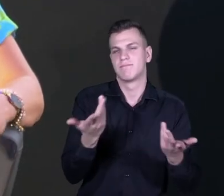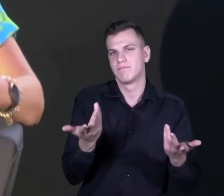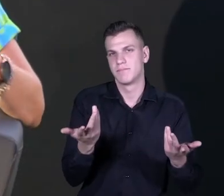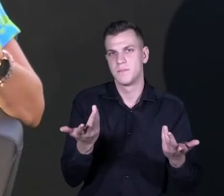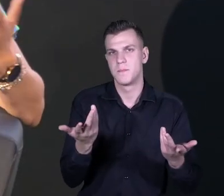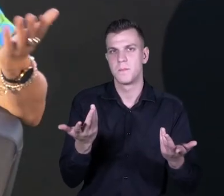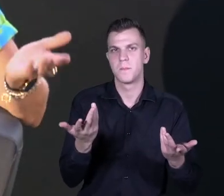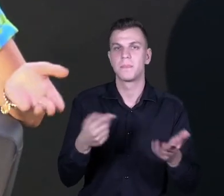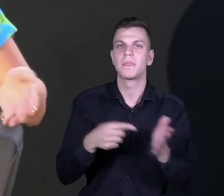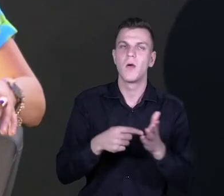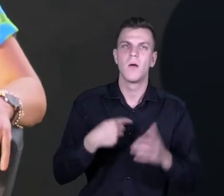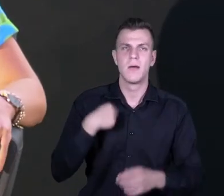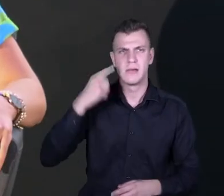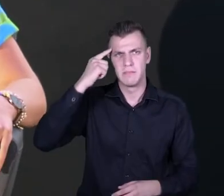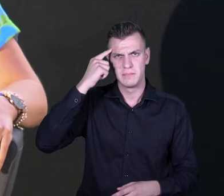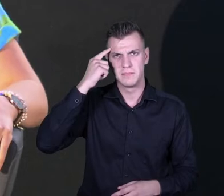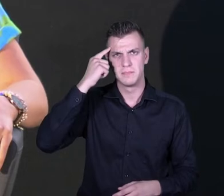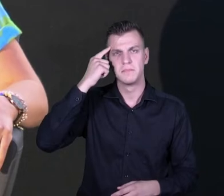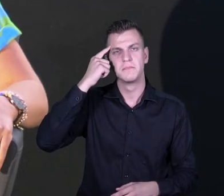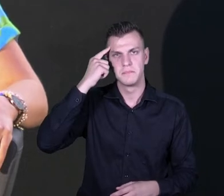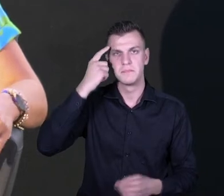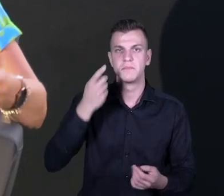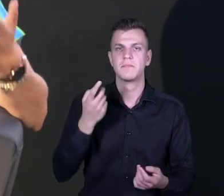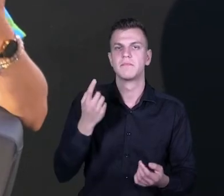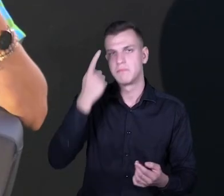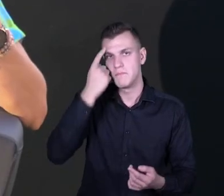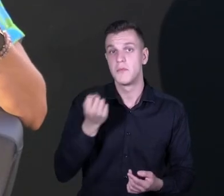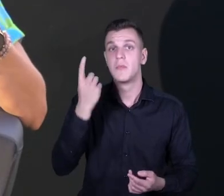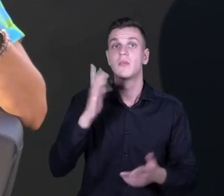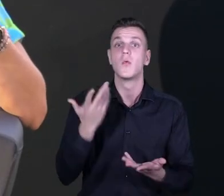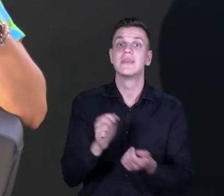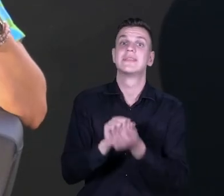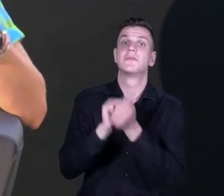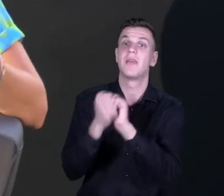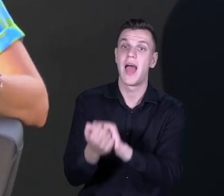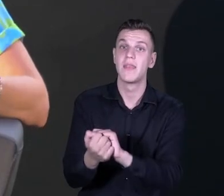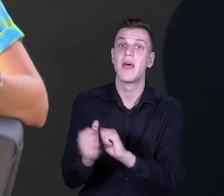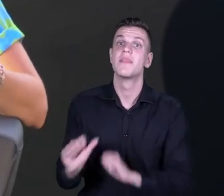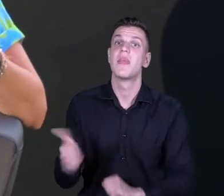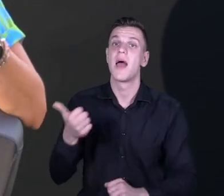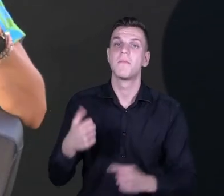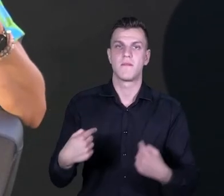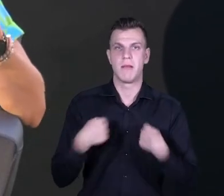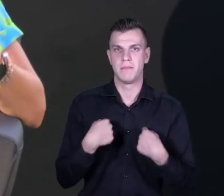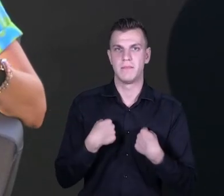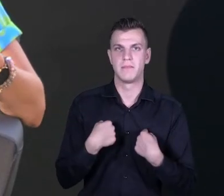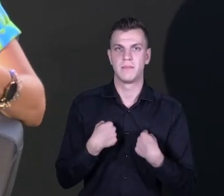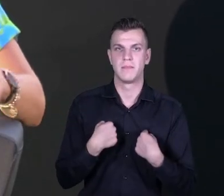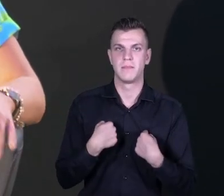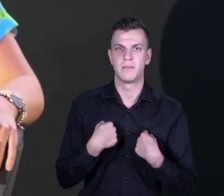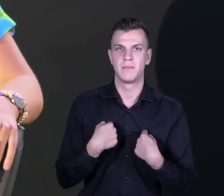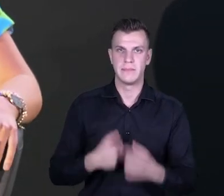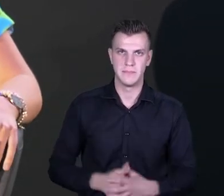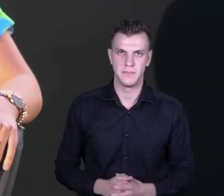tutaj, tak wymyśliłam sobie, że ta zmiana właśnie musi też nastąpić we mnie, ta zmiana kultury pracy i zmiana wówczas też